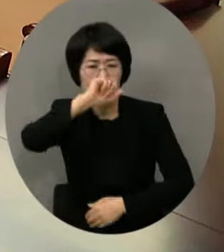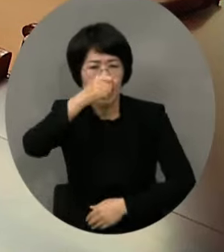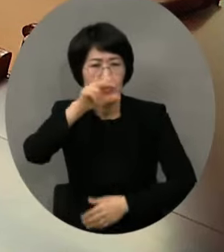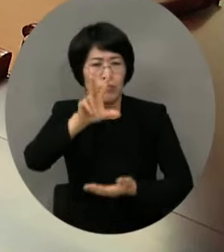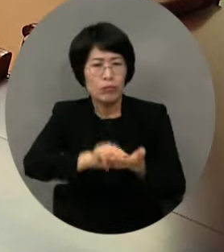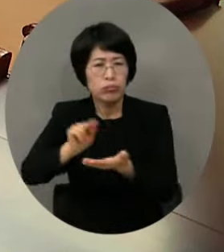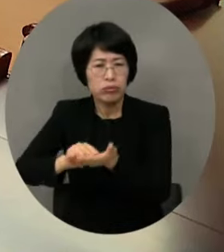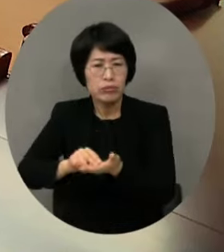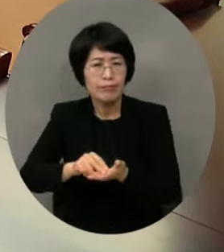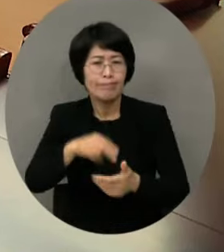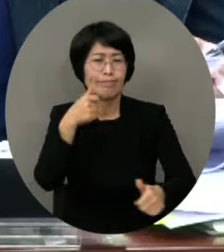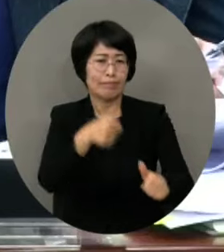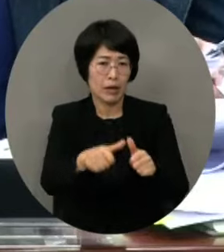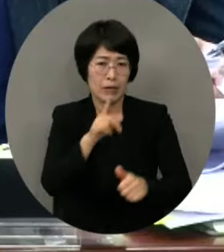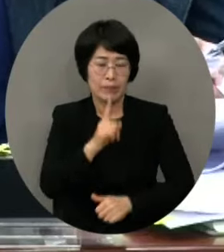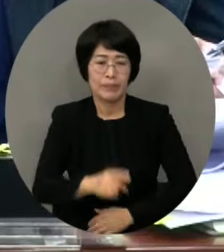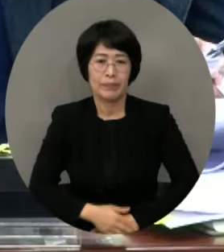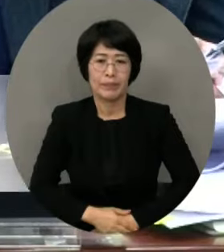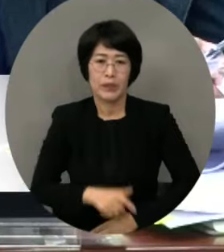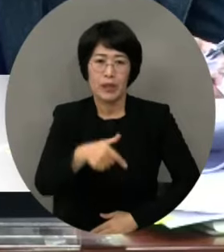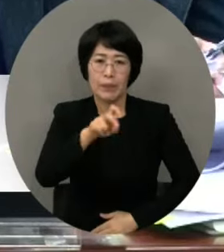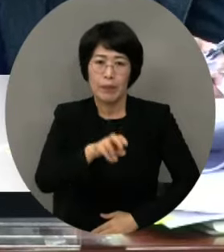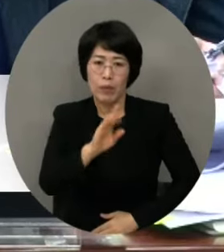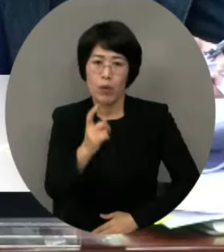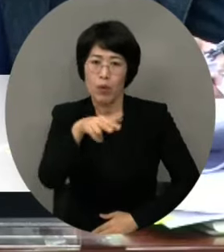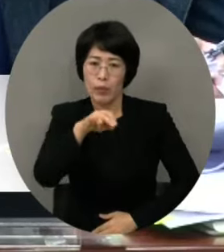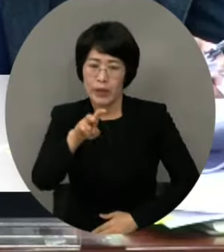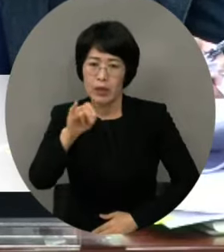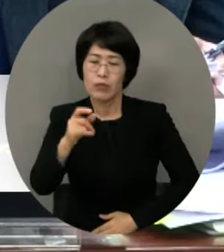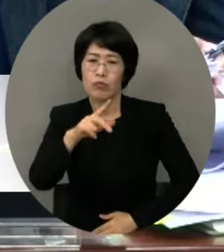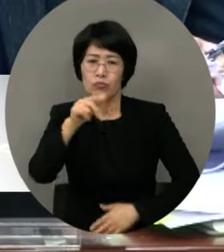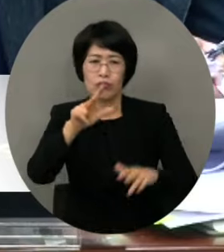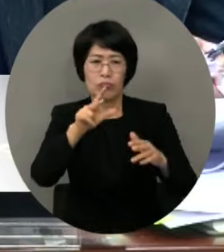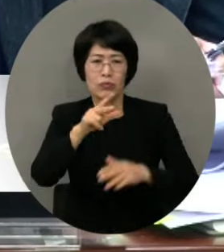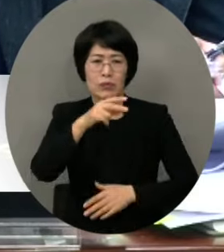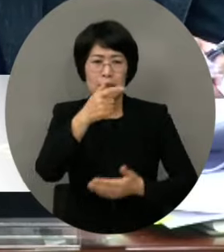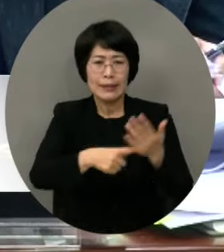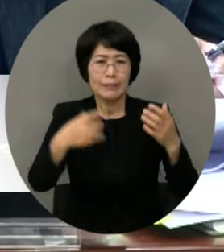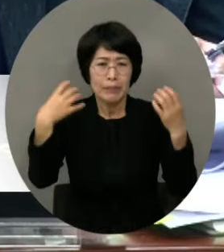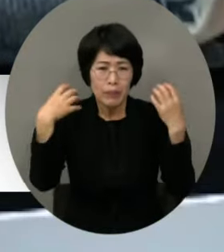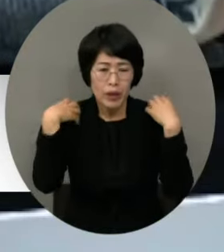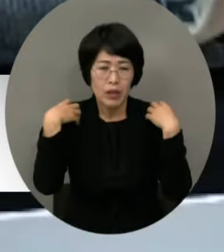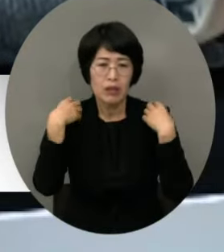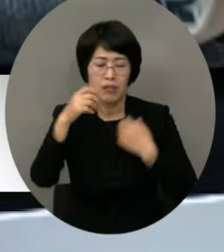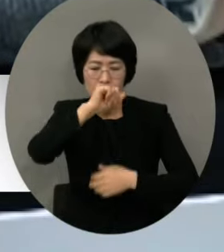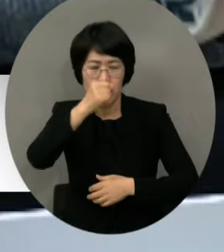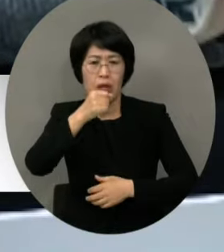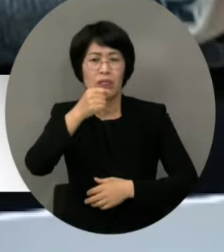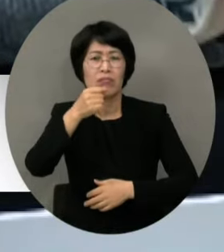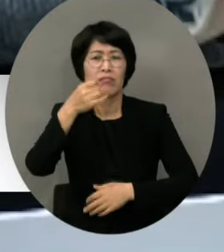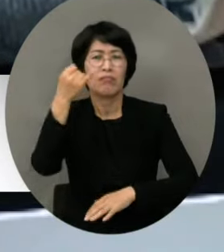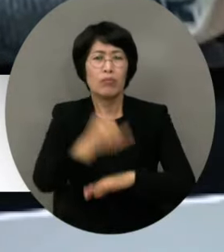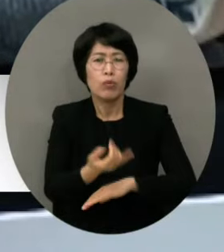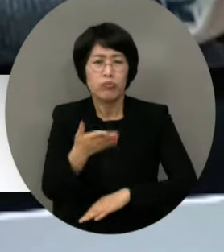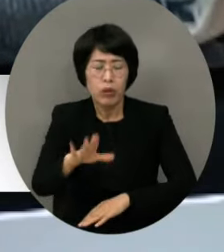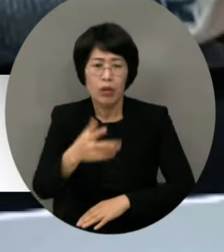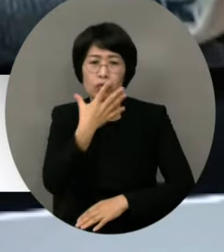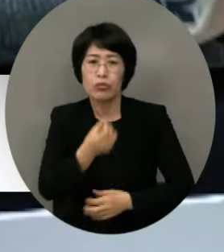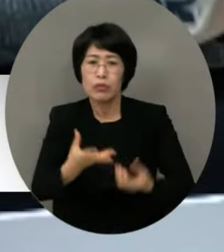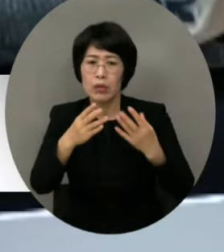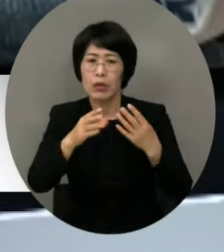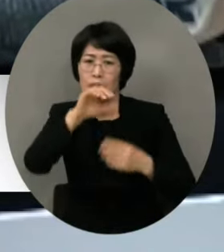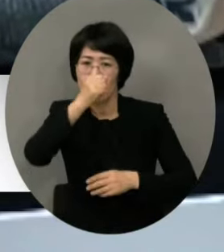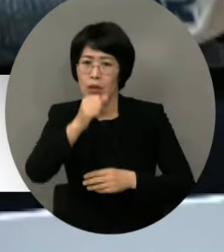문제점이 지적됐습니다. 김보미 의장은 강진군의 재정 자립도가 하위 수준인데 축제 예산은 지난해보다 두 배가